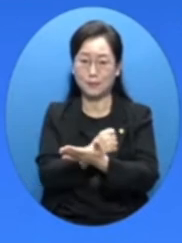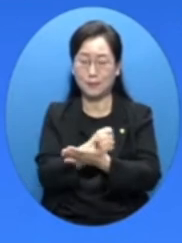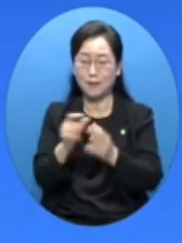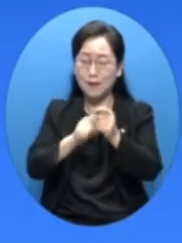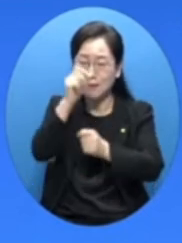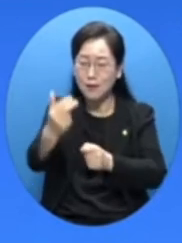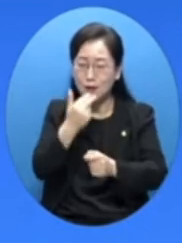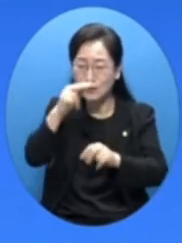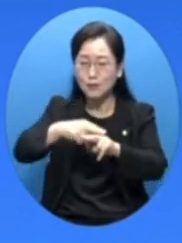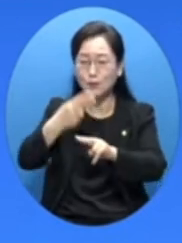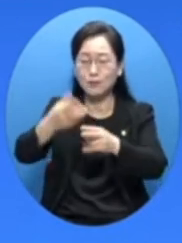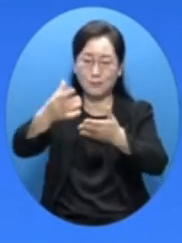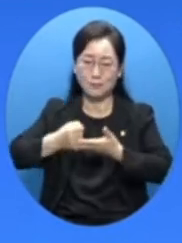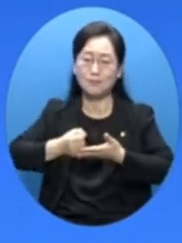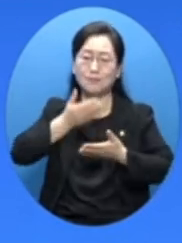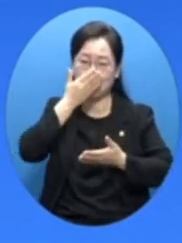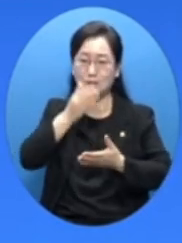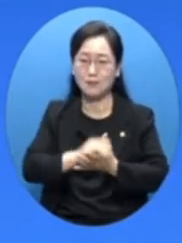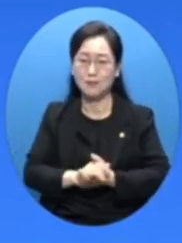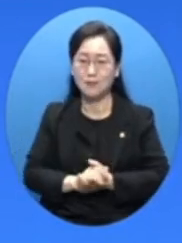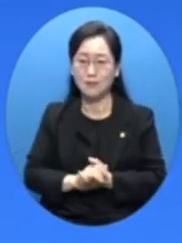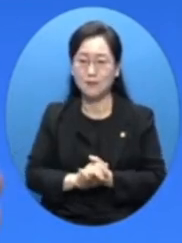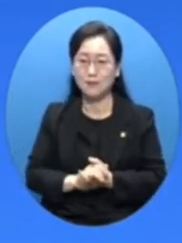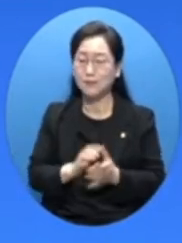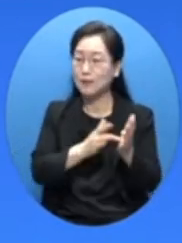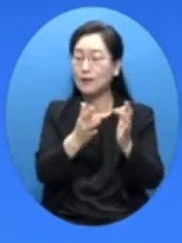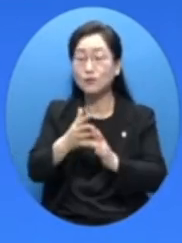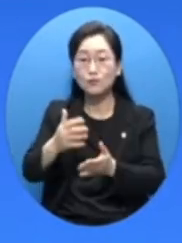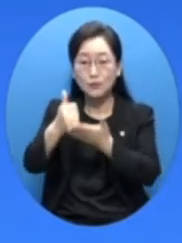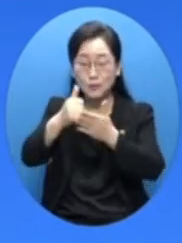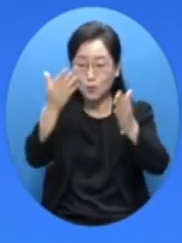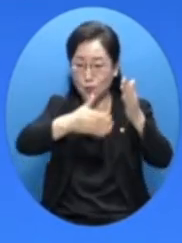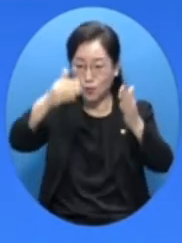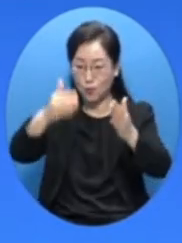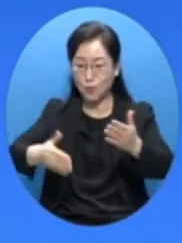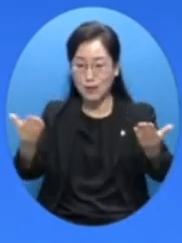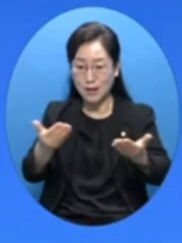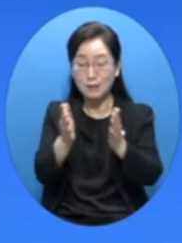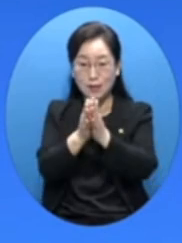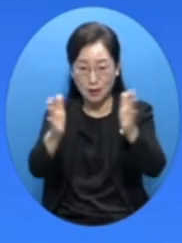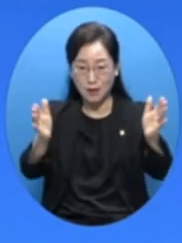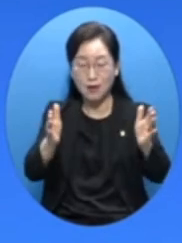영생을 선물로 받게 되는 것입니다. 예수님께서 공생애를 시작하실 때